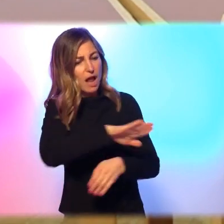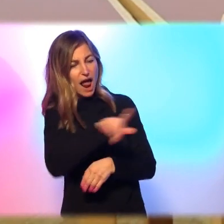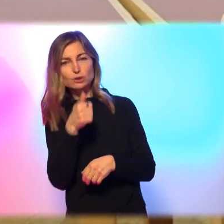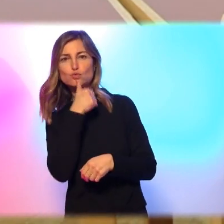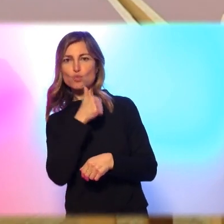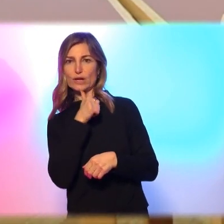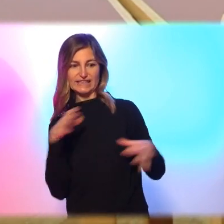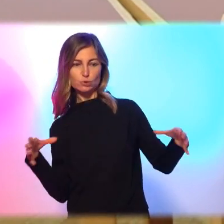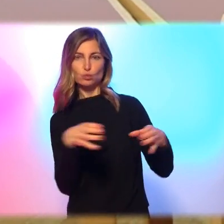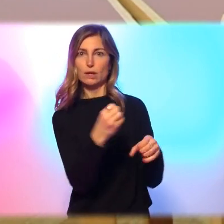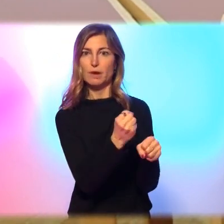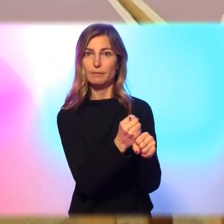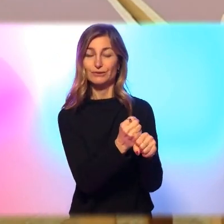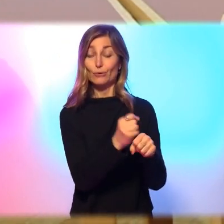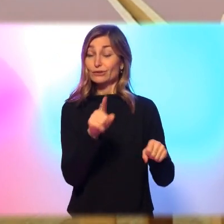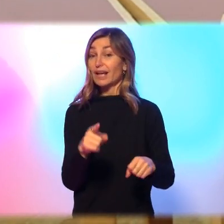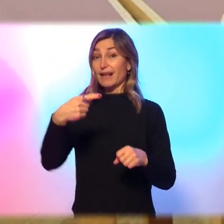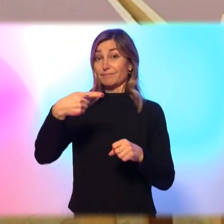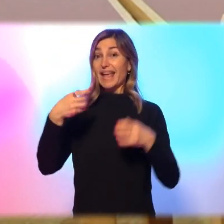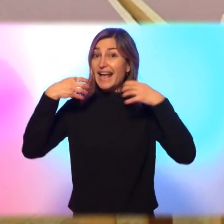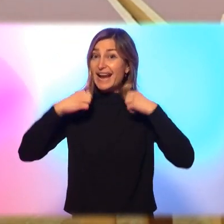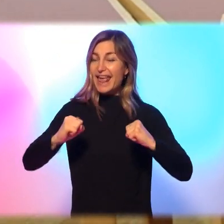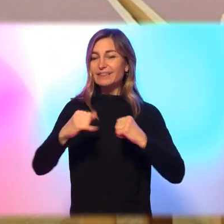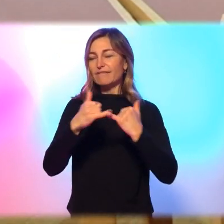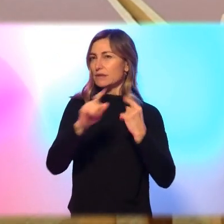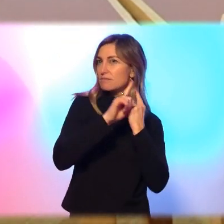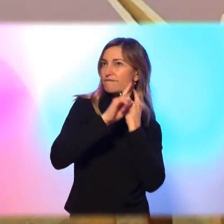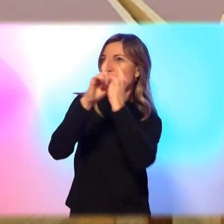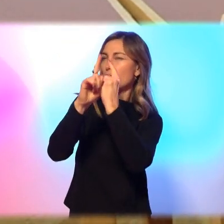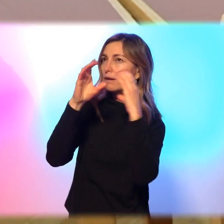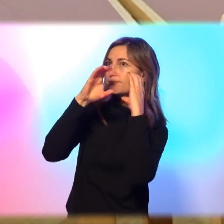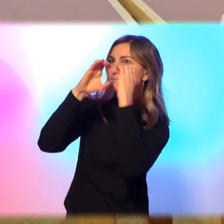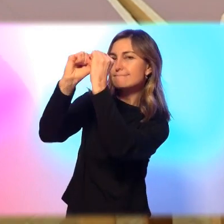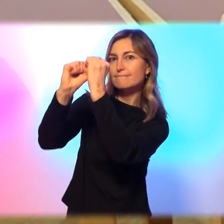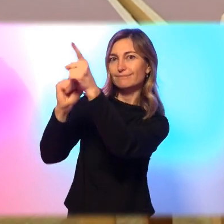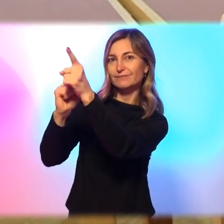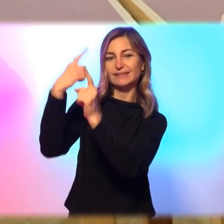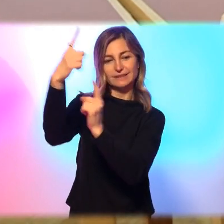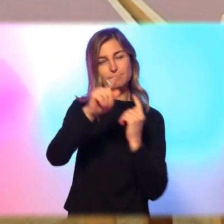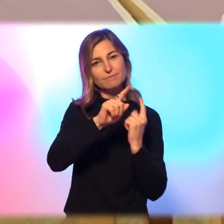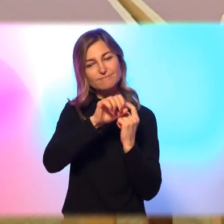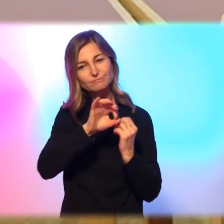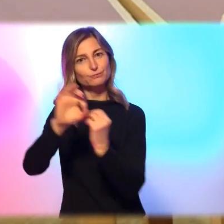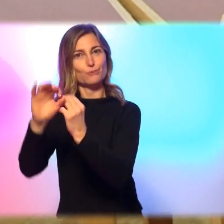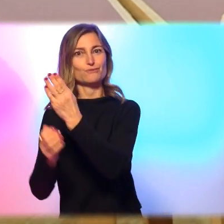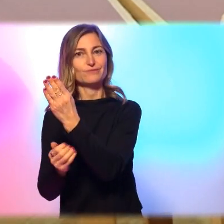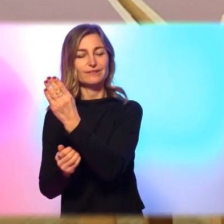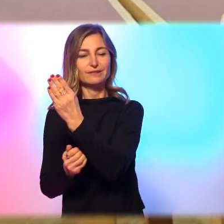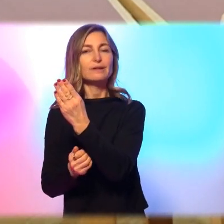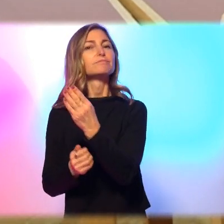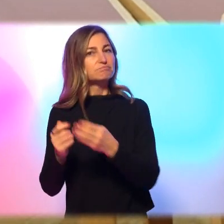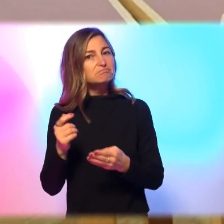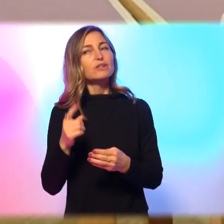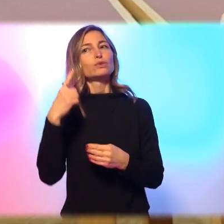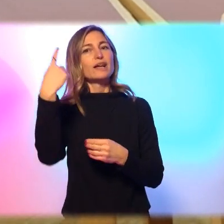Organisationen oder Zusammenschlüsse von Jugendlichen. Sie ist die Ikone dieser Bewegung. Auf ihr liegt ein besonderes